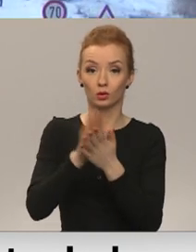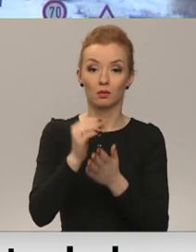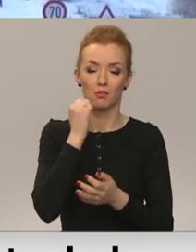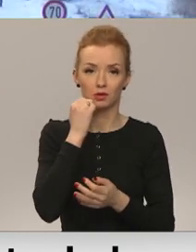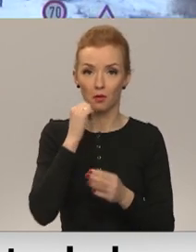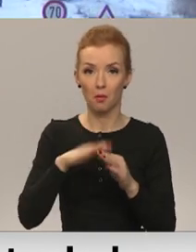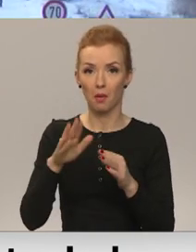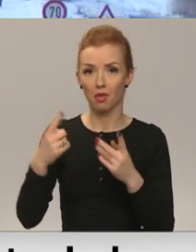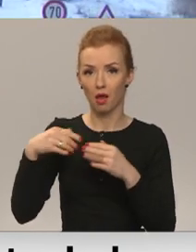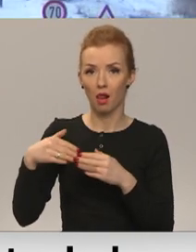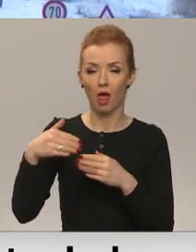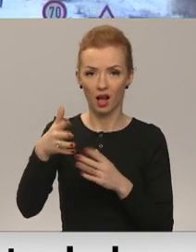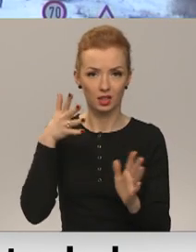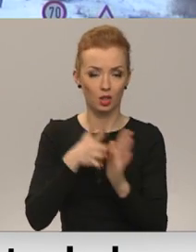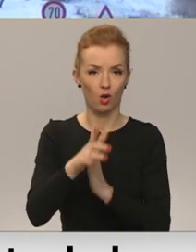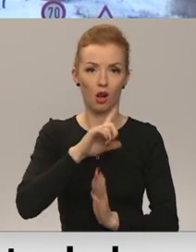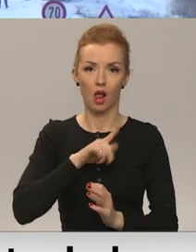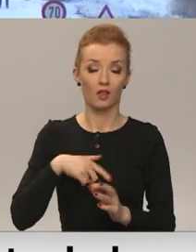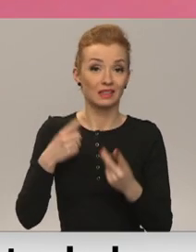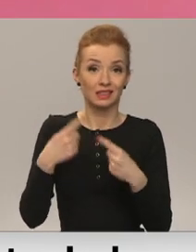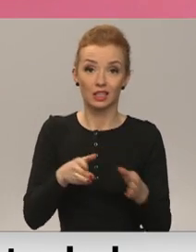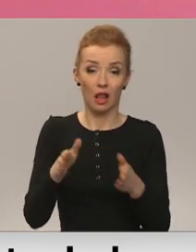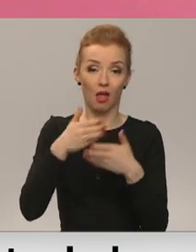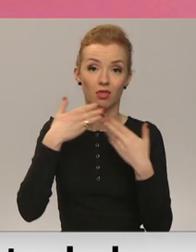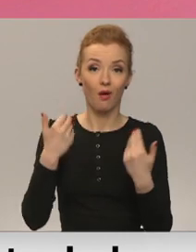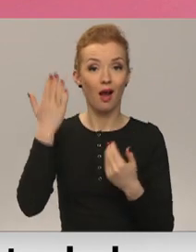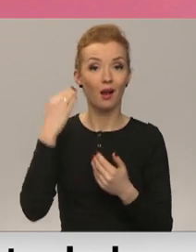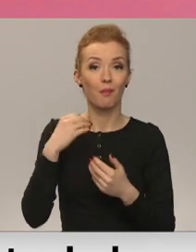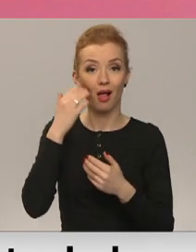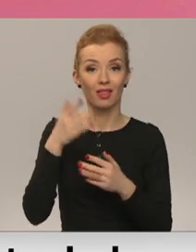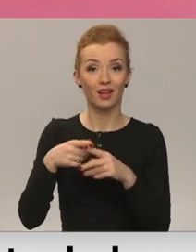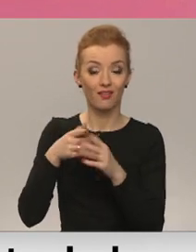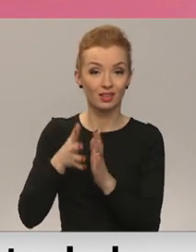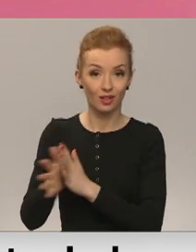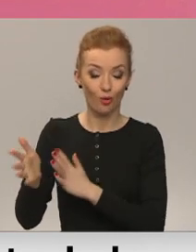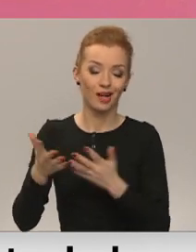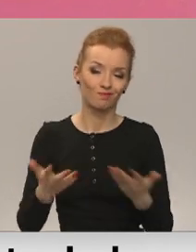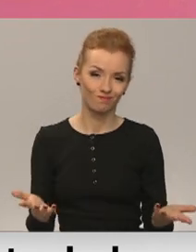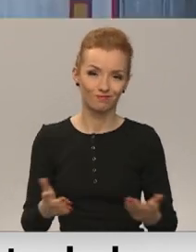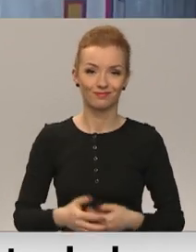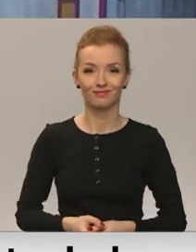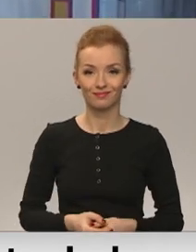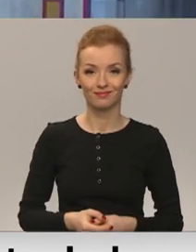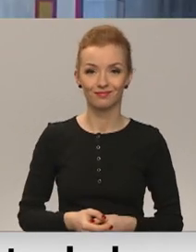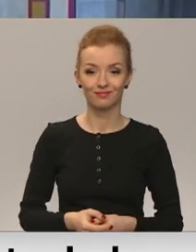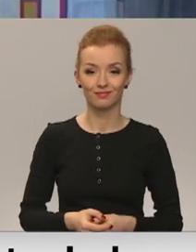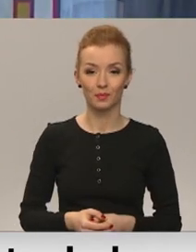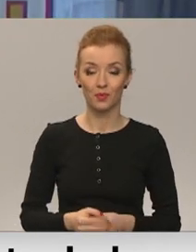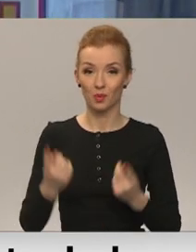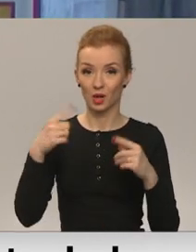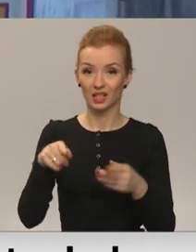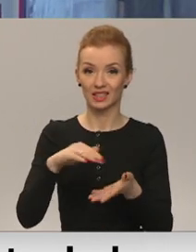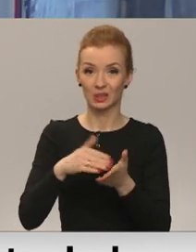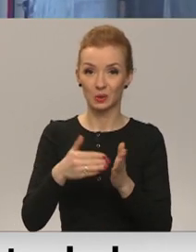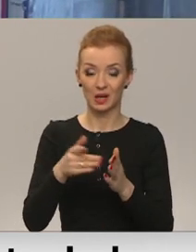Pēdējā laikā nākas ar Latviju braukt, citādi nekā. Agrāk braucu ar Baltkrieviju. To, ka saspringtā situācija